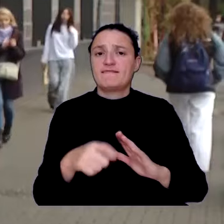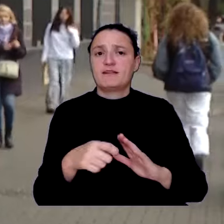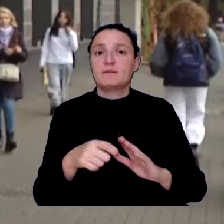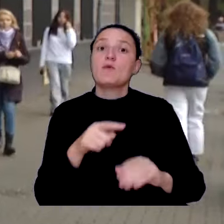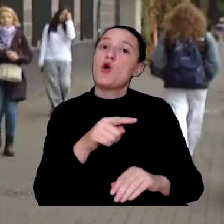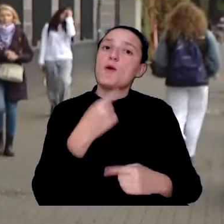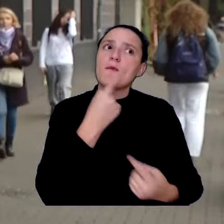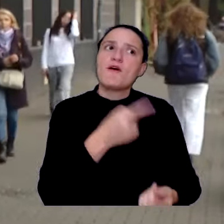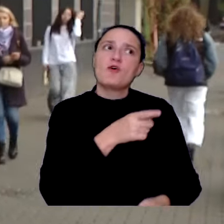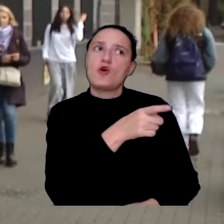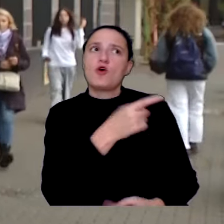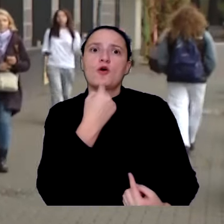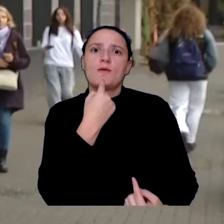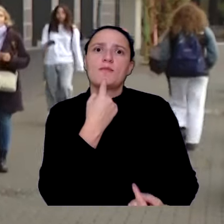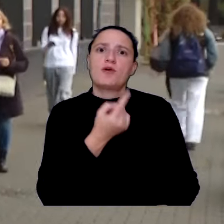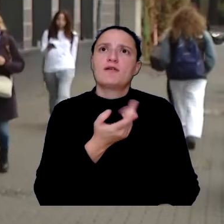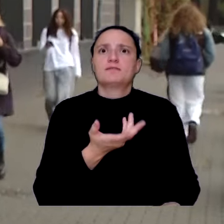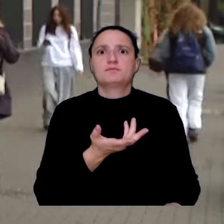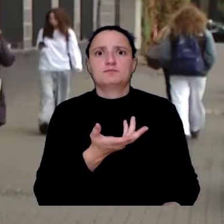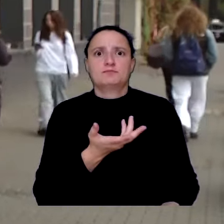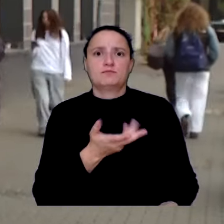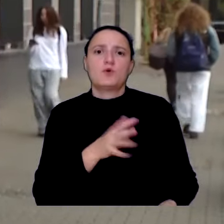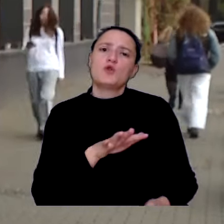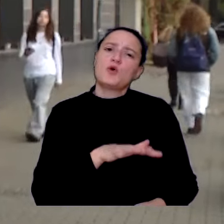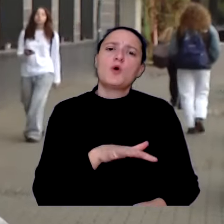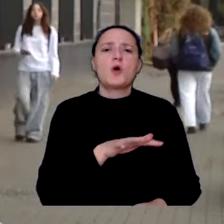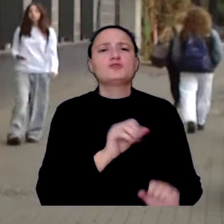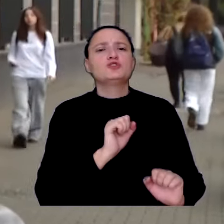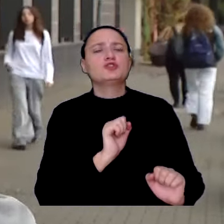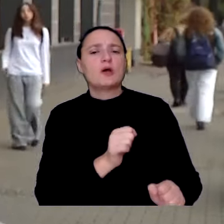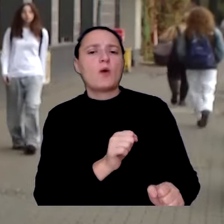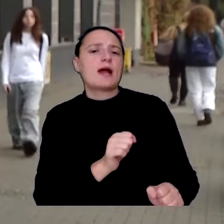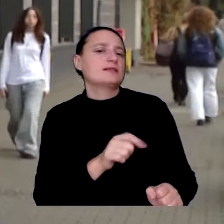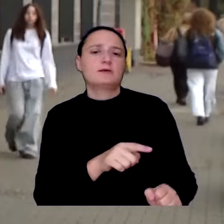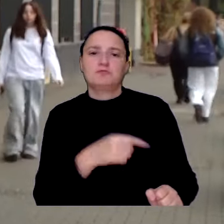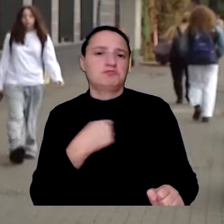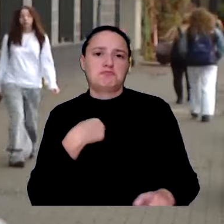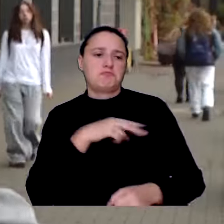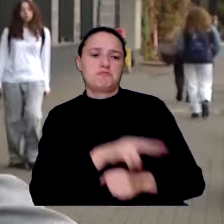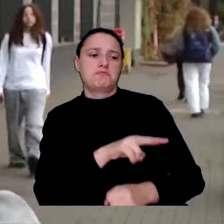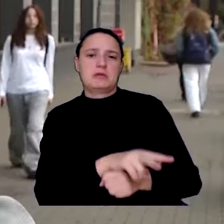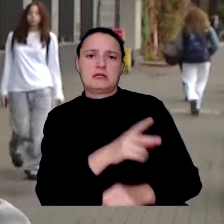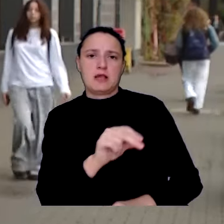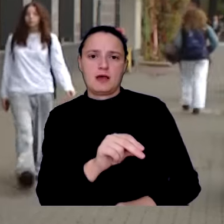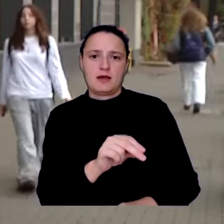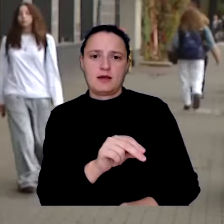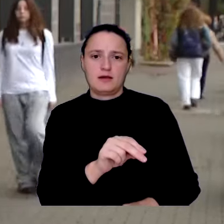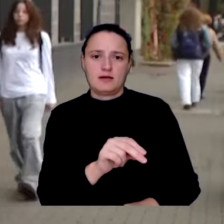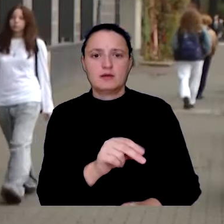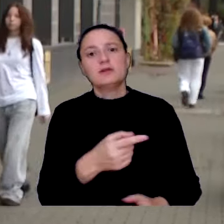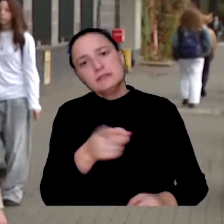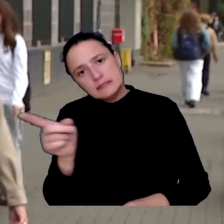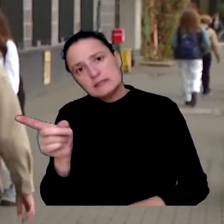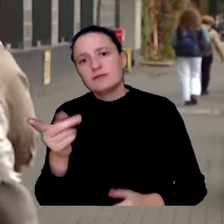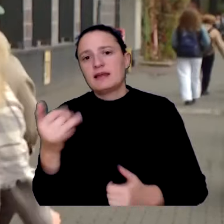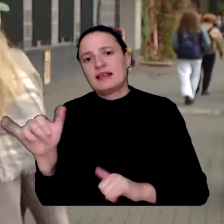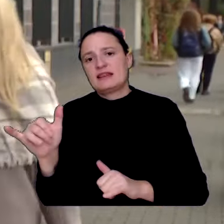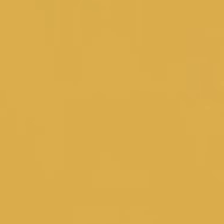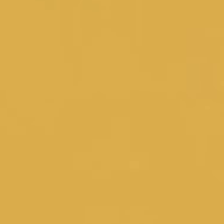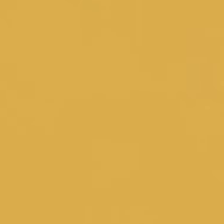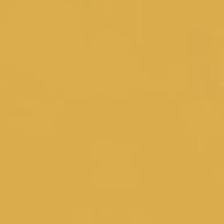stwierdził, że ten obszar, właściwie ta dziedzina, nie jest mu podległa i skierował do innego